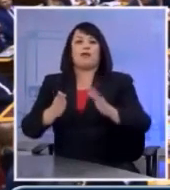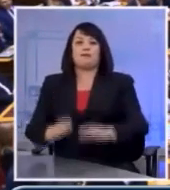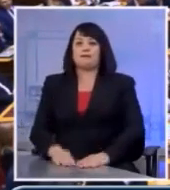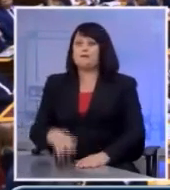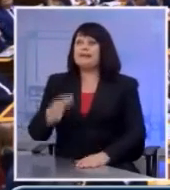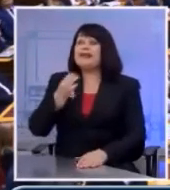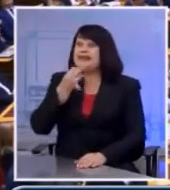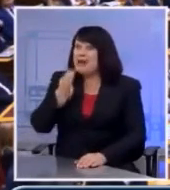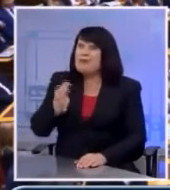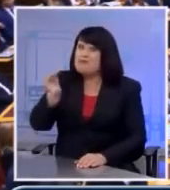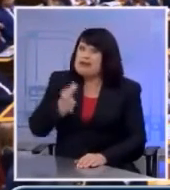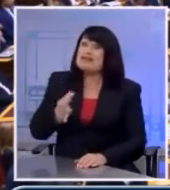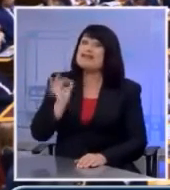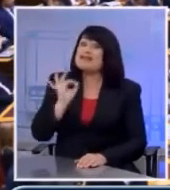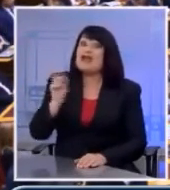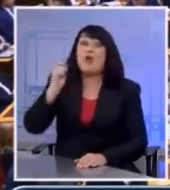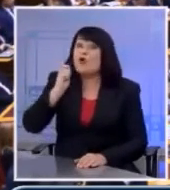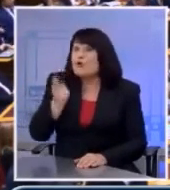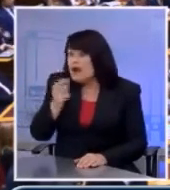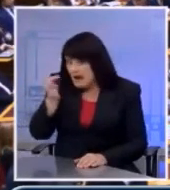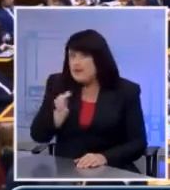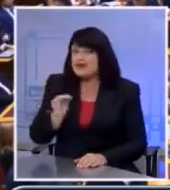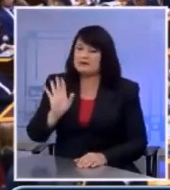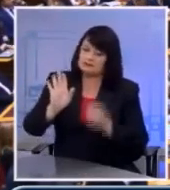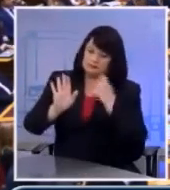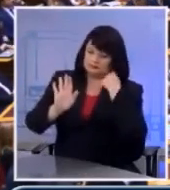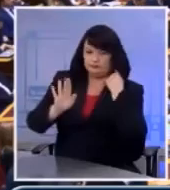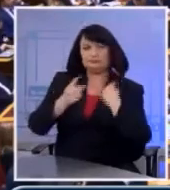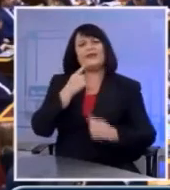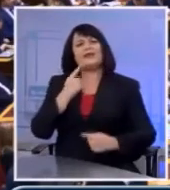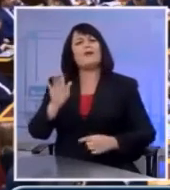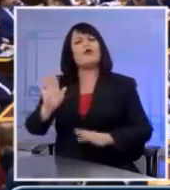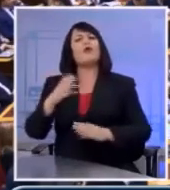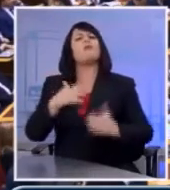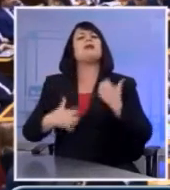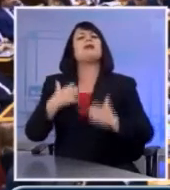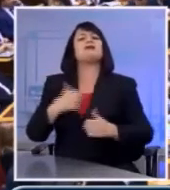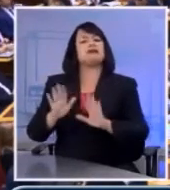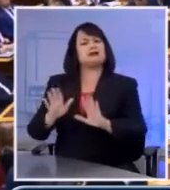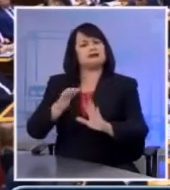Και ξέρετε κάτι, έχω πει και θα πω κι άλλα συγκεκριμένα, μην ανησυχείτε.